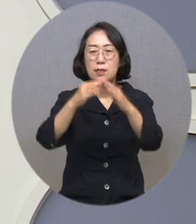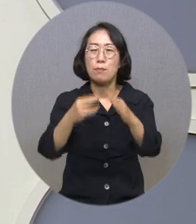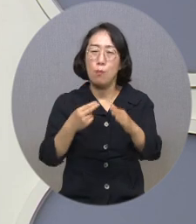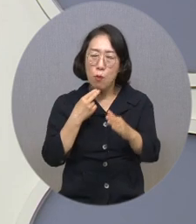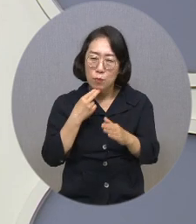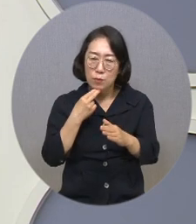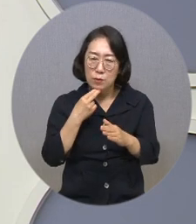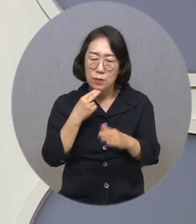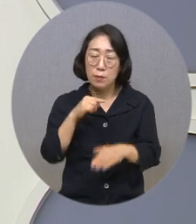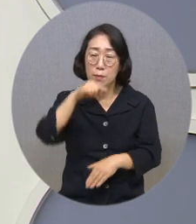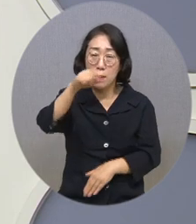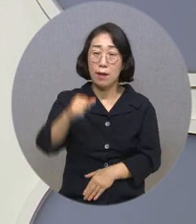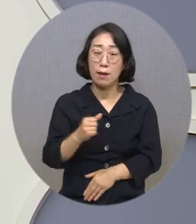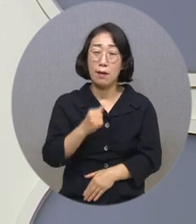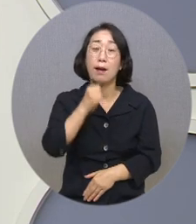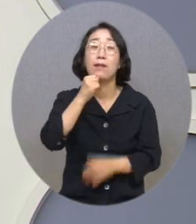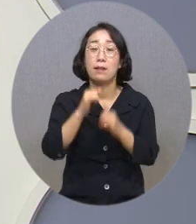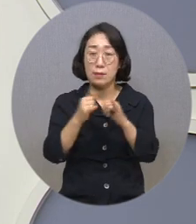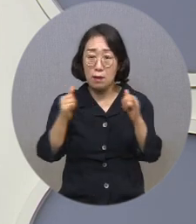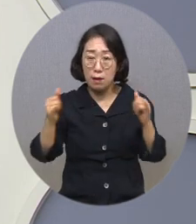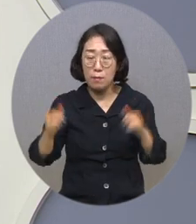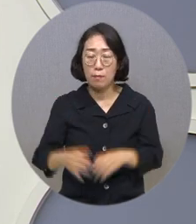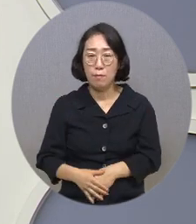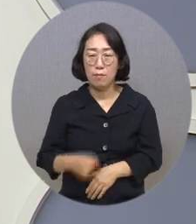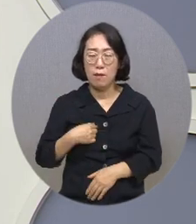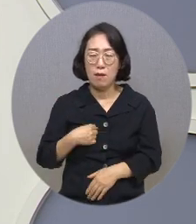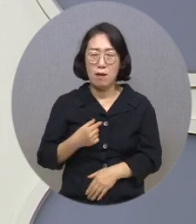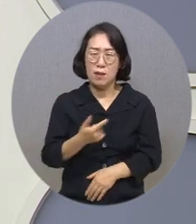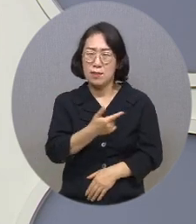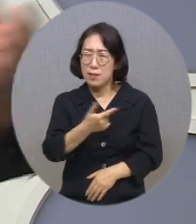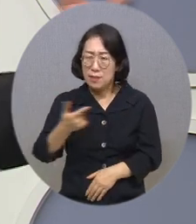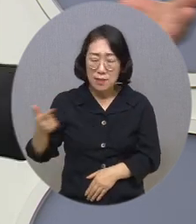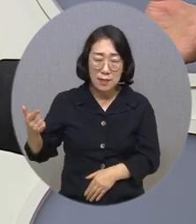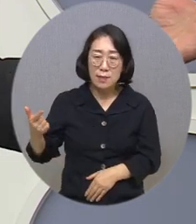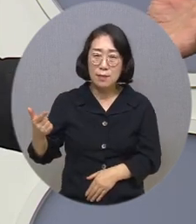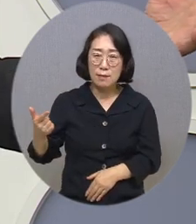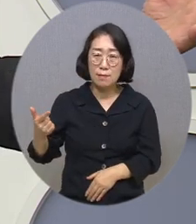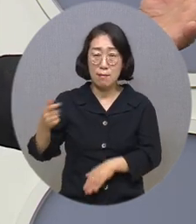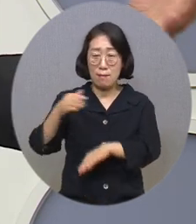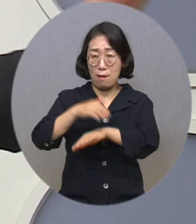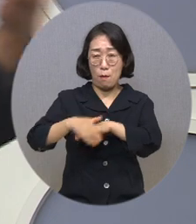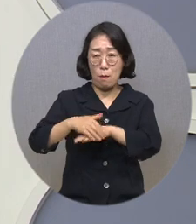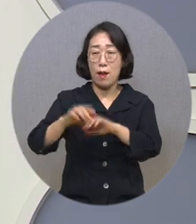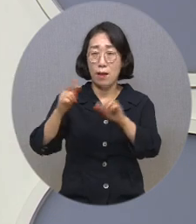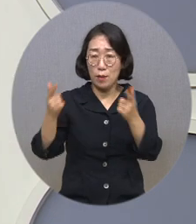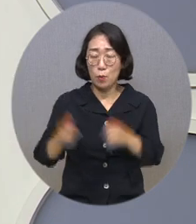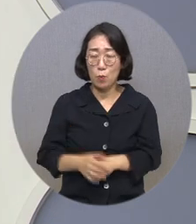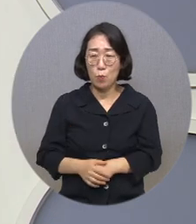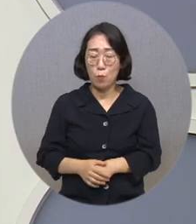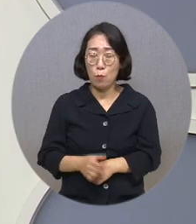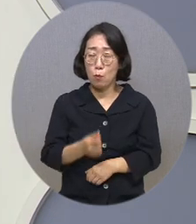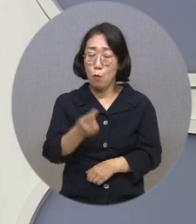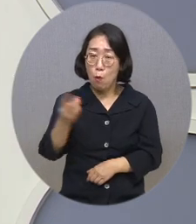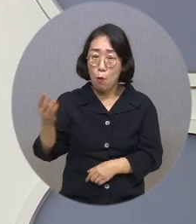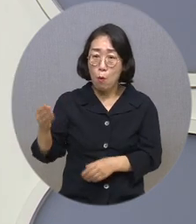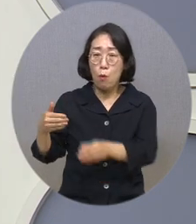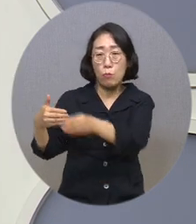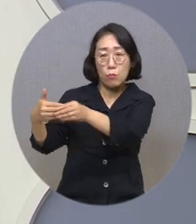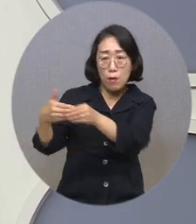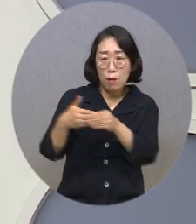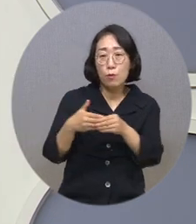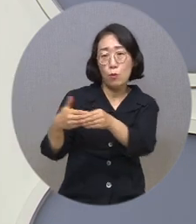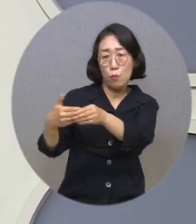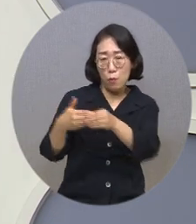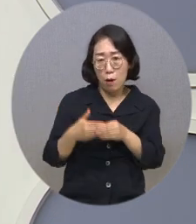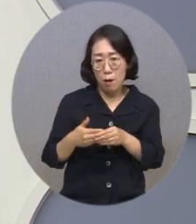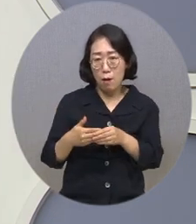때인데 제가 뭐 대단해서 그 일을 먼저 시작한 게 아니고 어떤 분들이 그런 분들을 많이 데리고 왔어요 저한테.